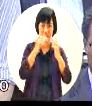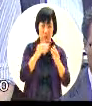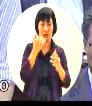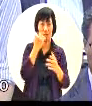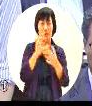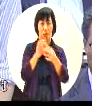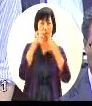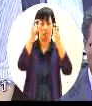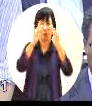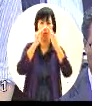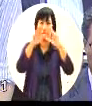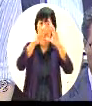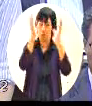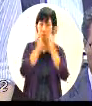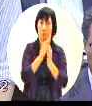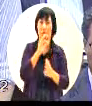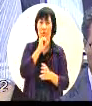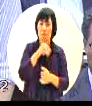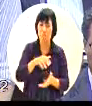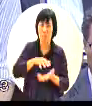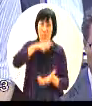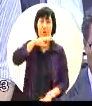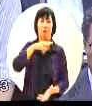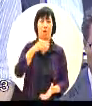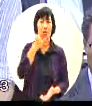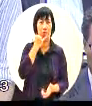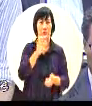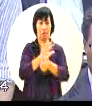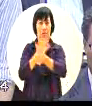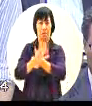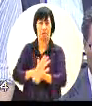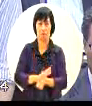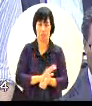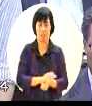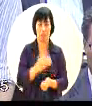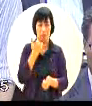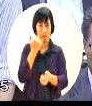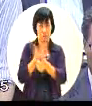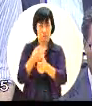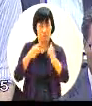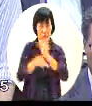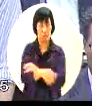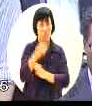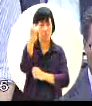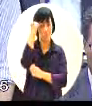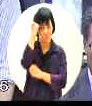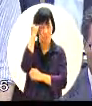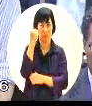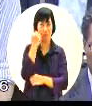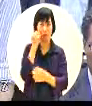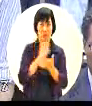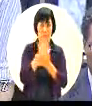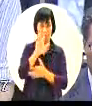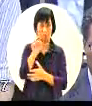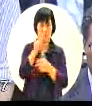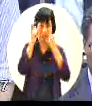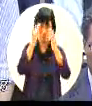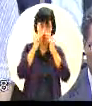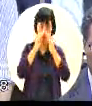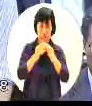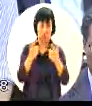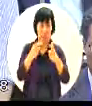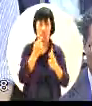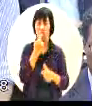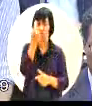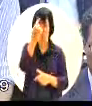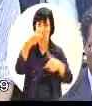辈诶资源的盘点，特别是针对咱老人吼、咱长辈的这居住的需求，哎、啊，唔盲讲将来诶，当伫咱高雄市，不是跟他有结